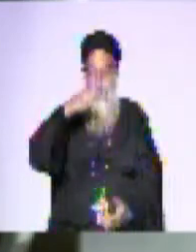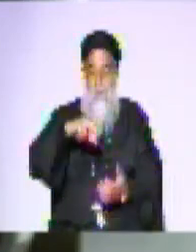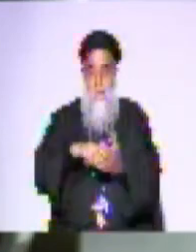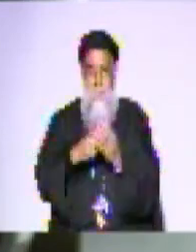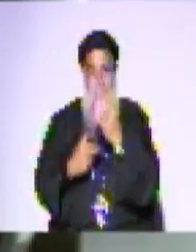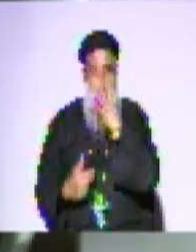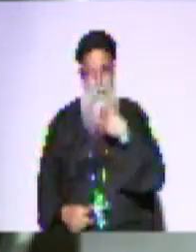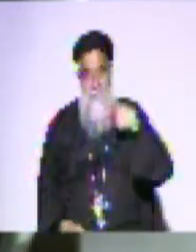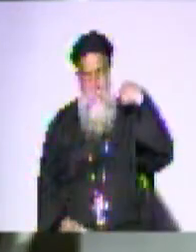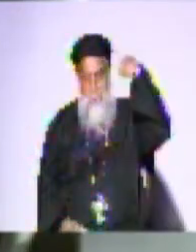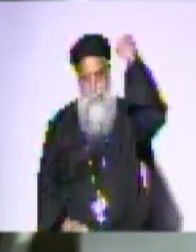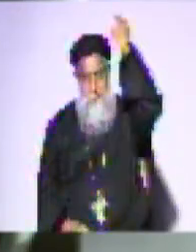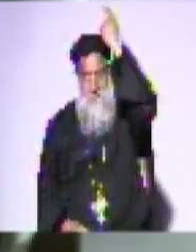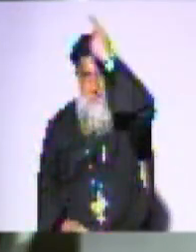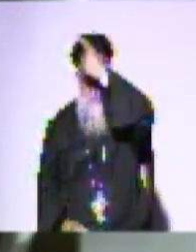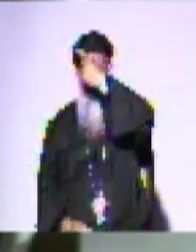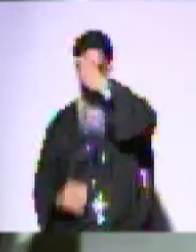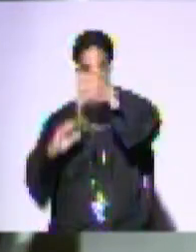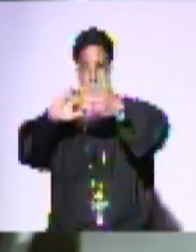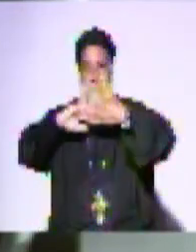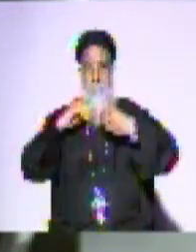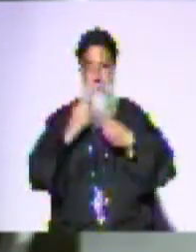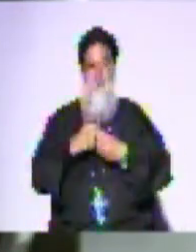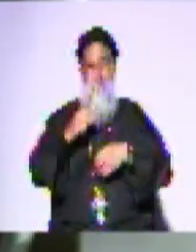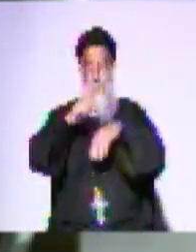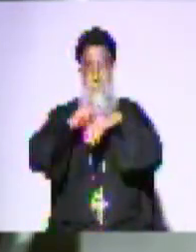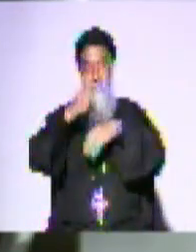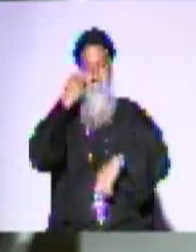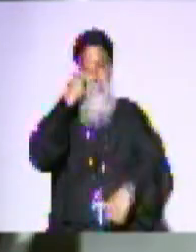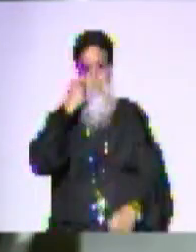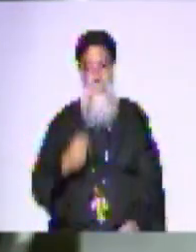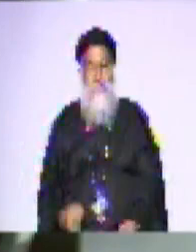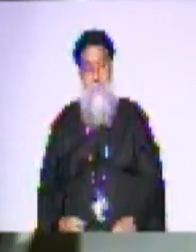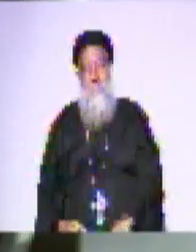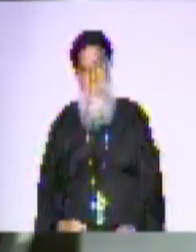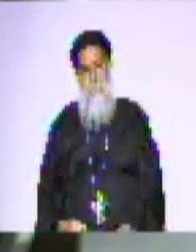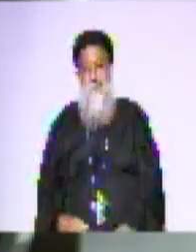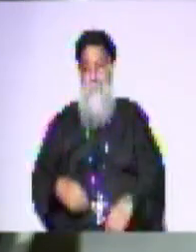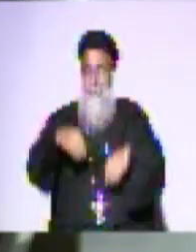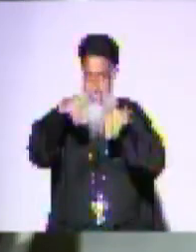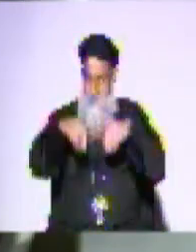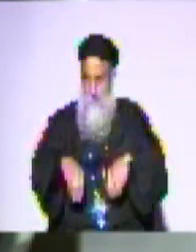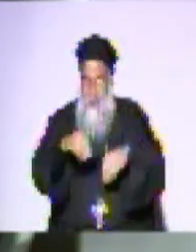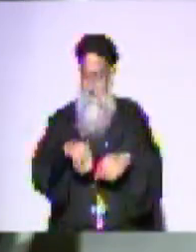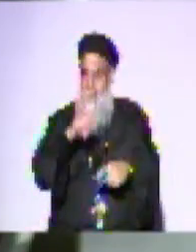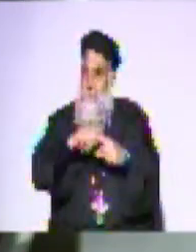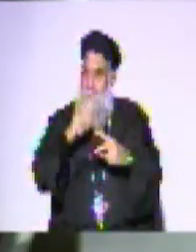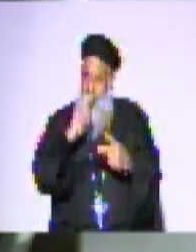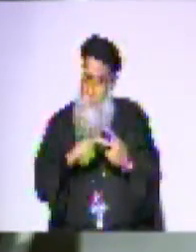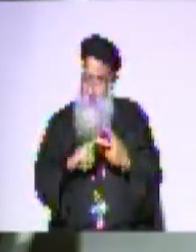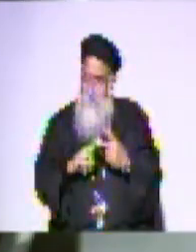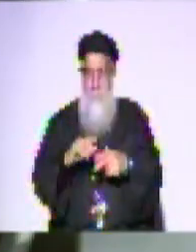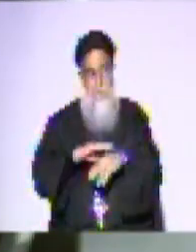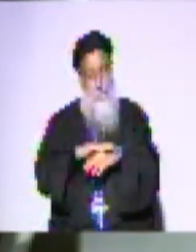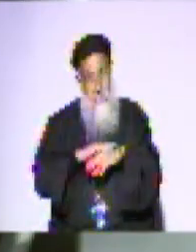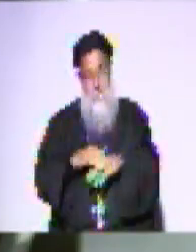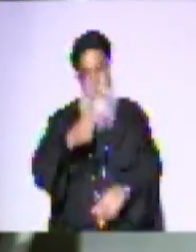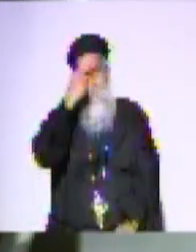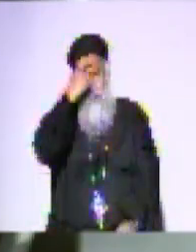فيها الروح القدس ليستفيد الإنسان منها، زي المية في المعمودية، الزيت في مسحة